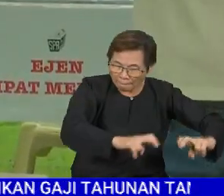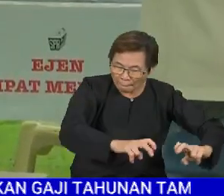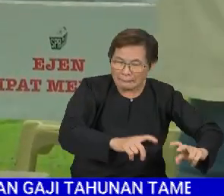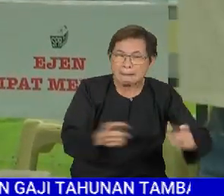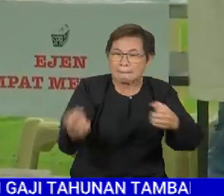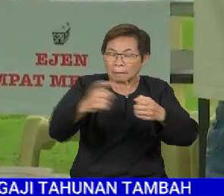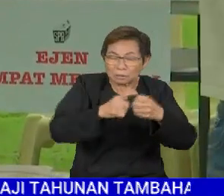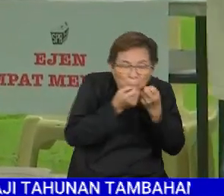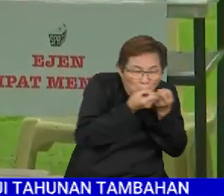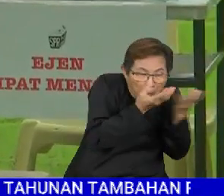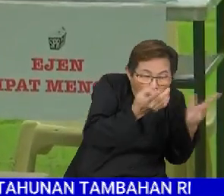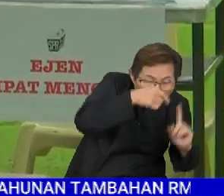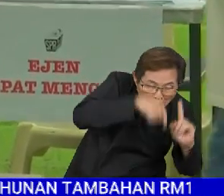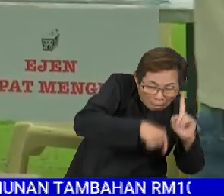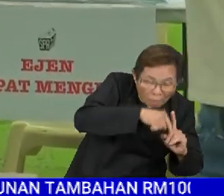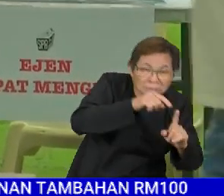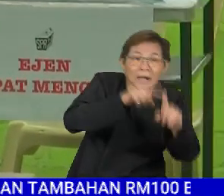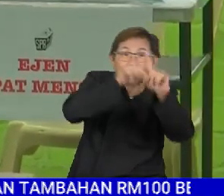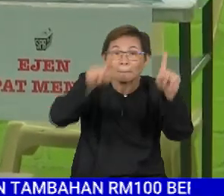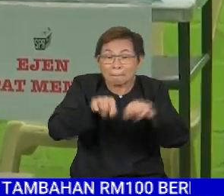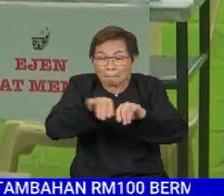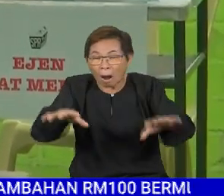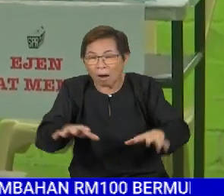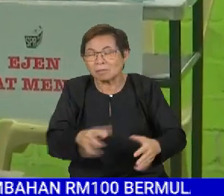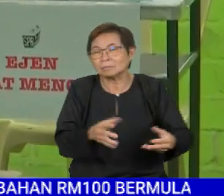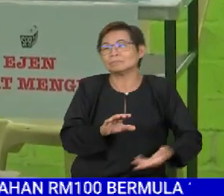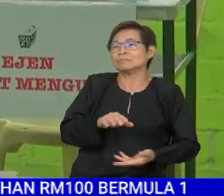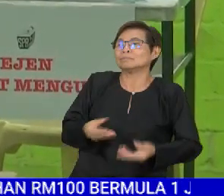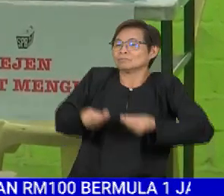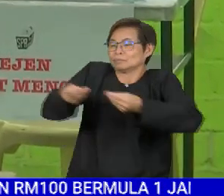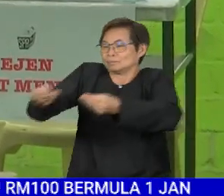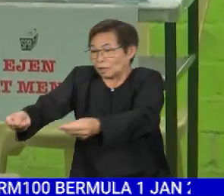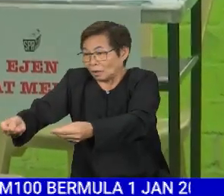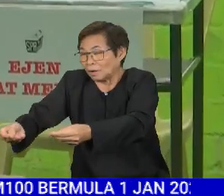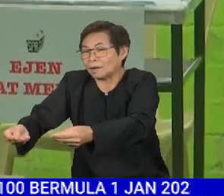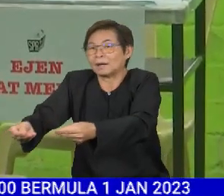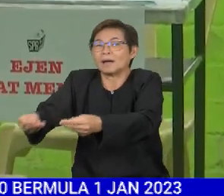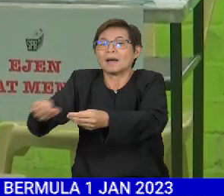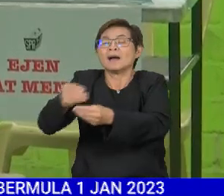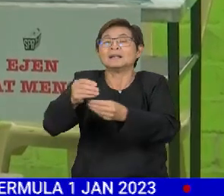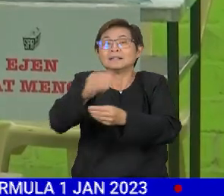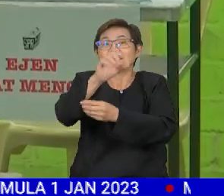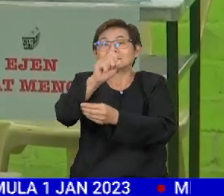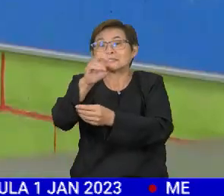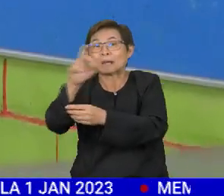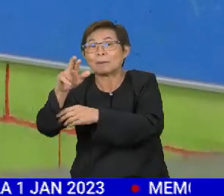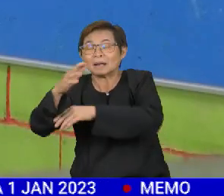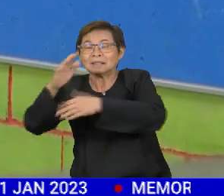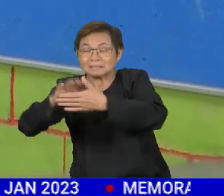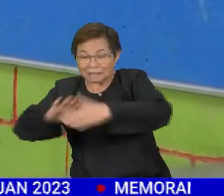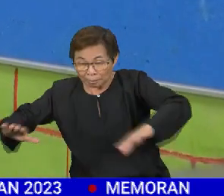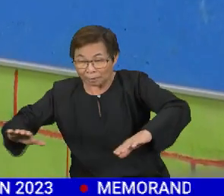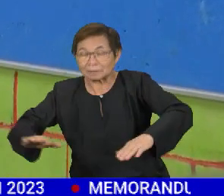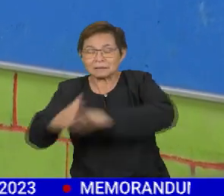kebocoran data SPR dalam laman sesama berkenaan akan diserahkan kepada agency keselamatan negara untuk tindakan selanjutnya